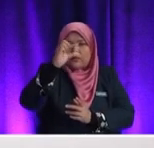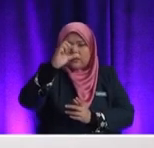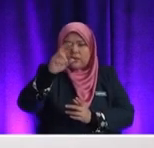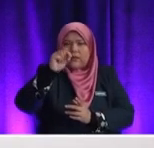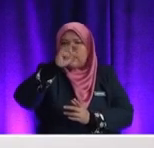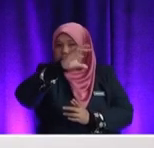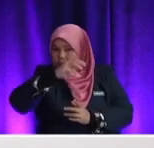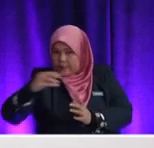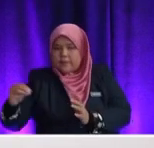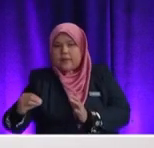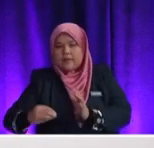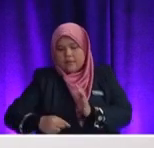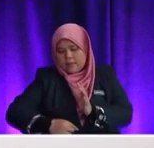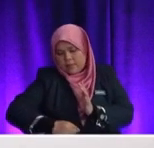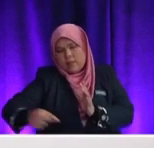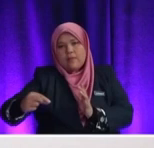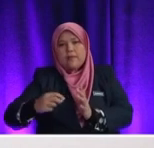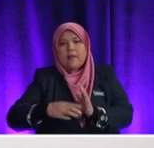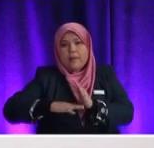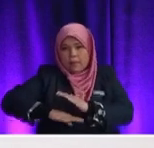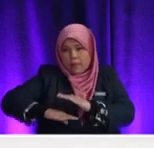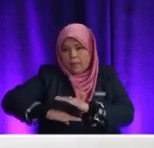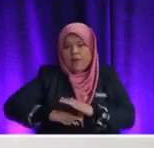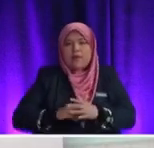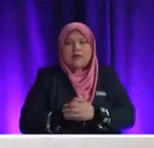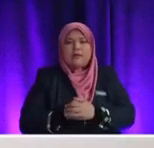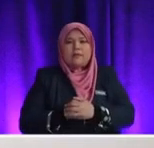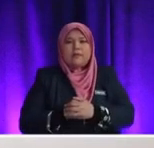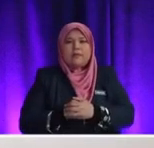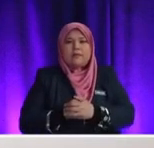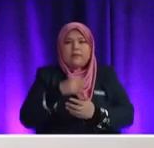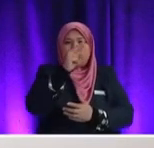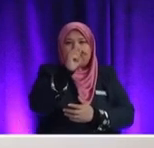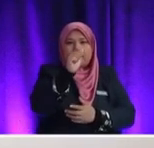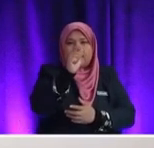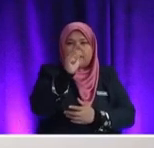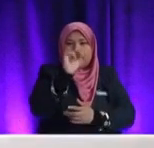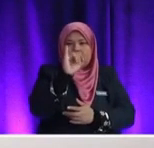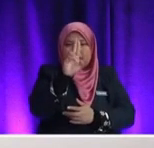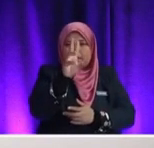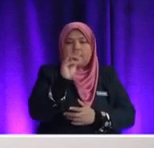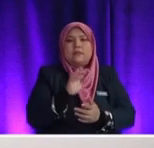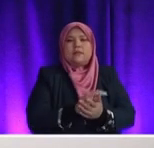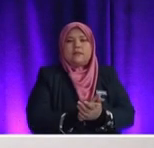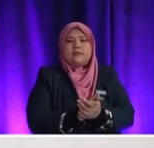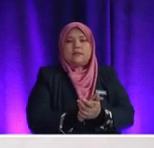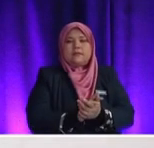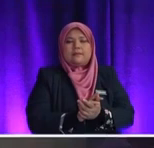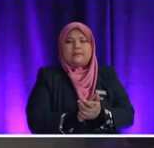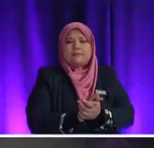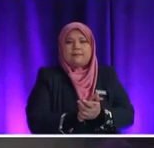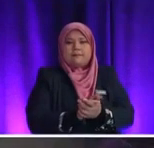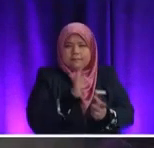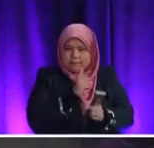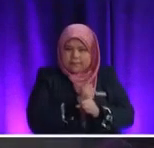bawah pada ke dibandingkan dengan dengan natrium Ipin natur-e feces sayur asem